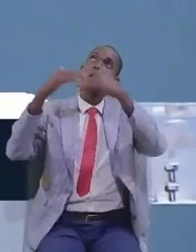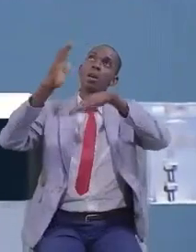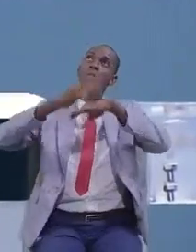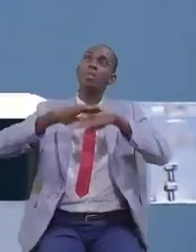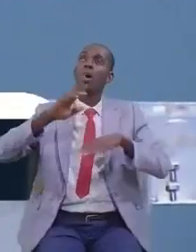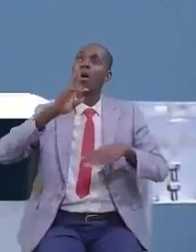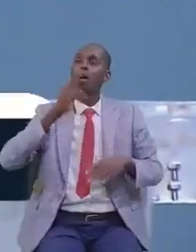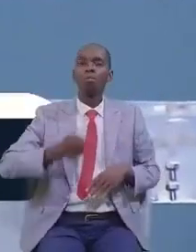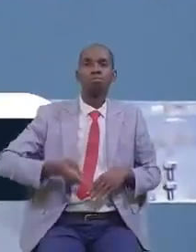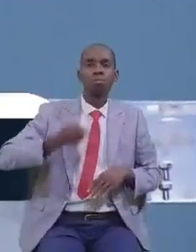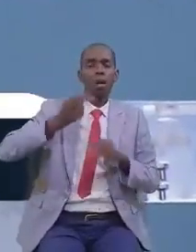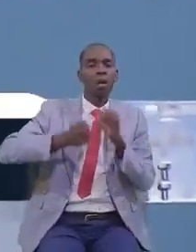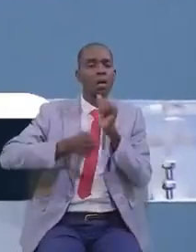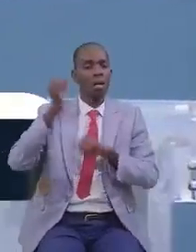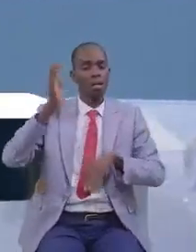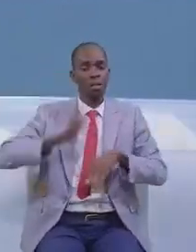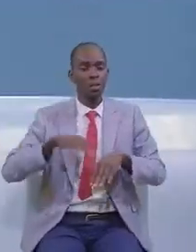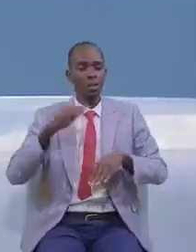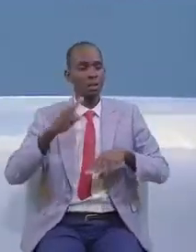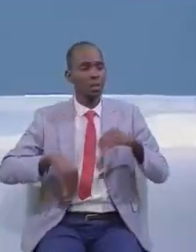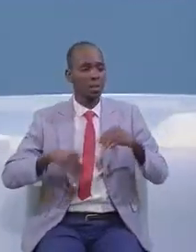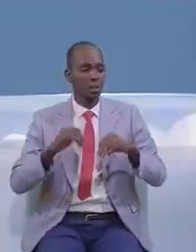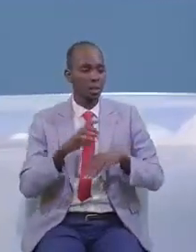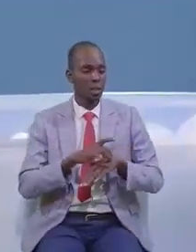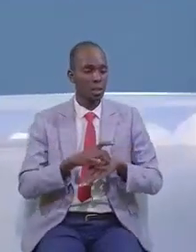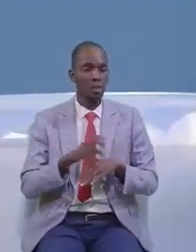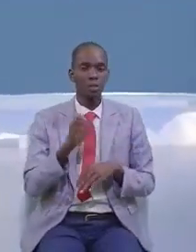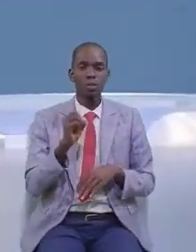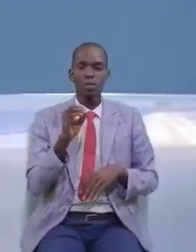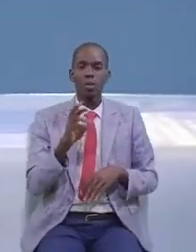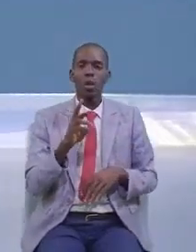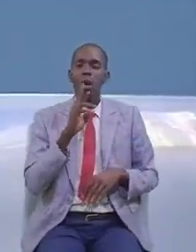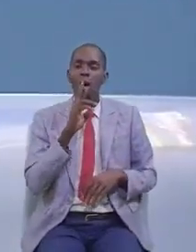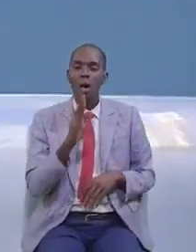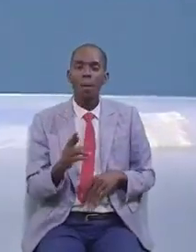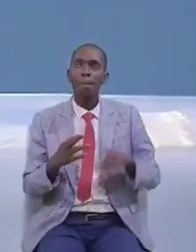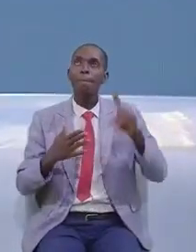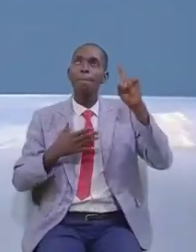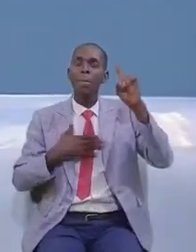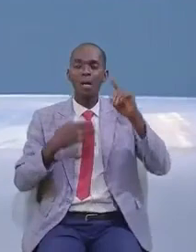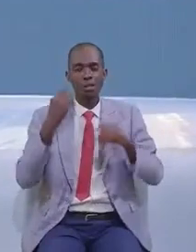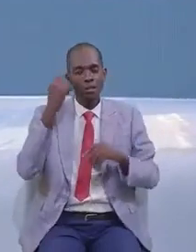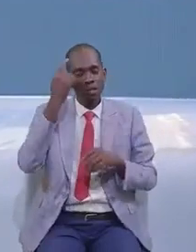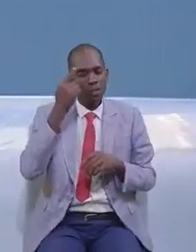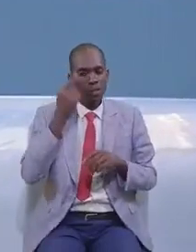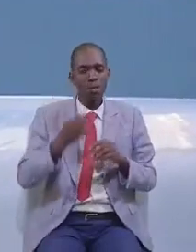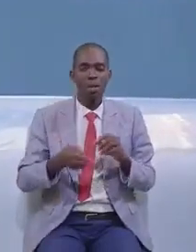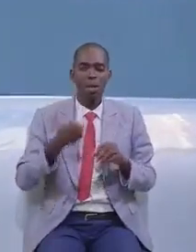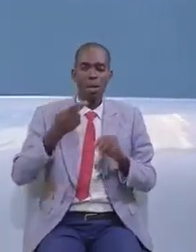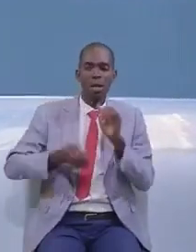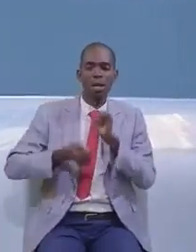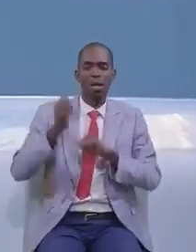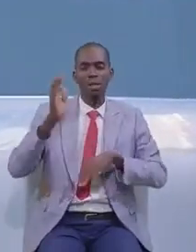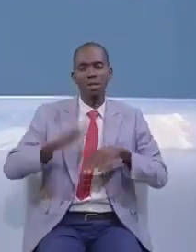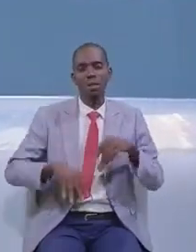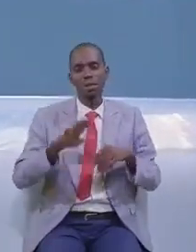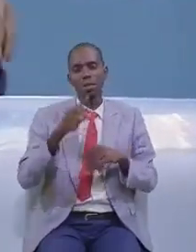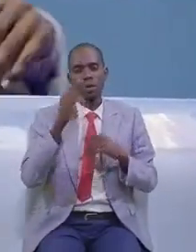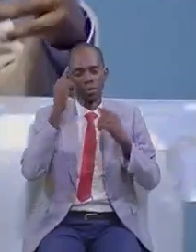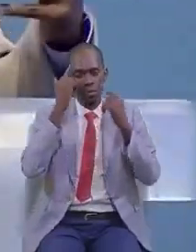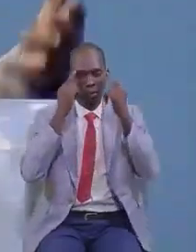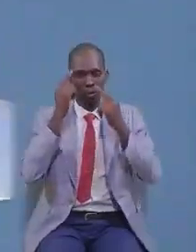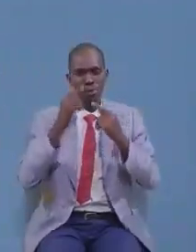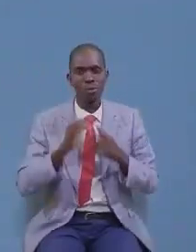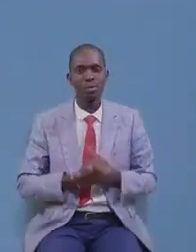the earth. ఆకాశములు భూమి కంటే ఎంత ఉన్నతముగా ఉన్నవో. My thoughts higher than your thoughts. నా ఆలోచనలు కూడా మీ ఆలోచనల కంటే